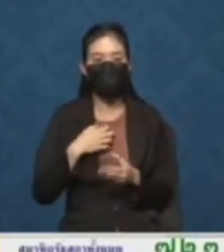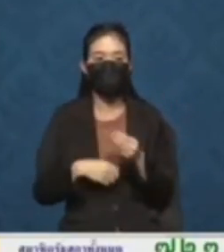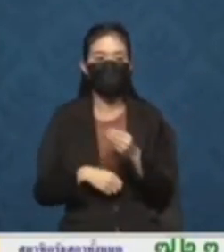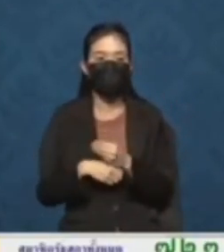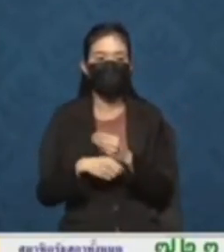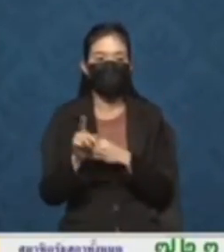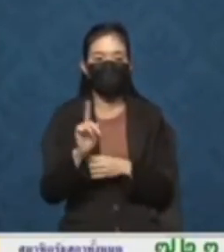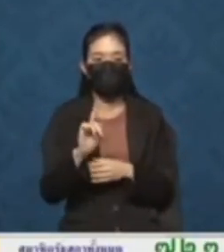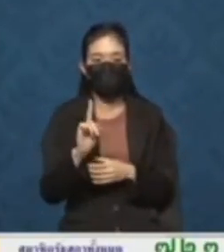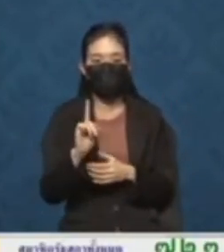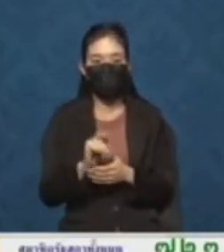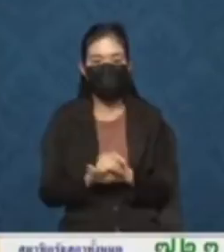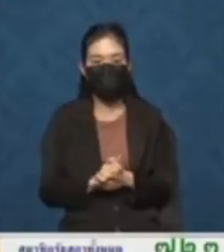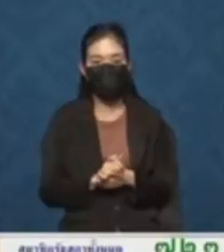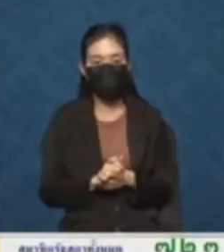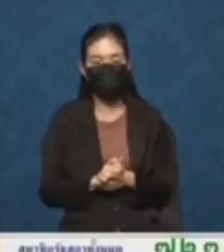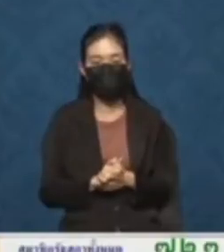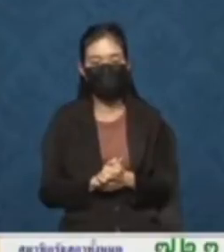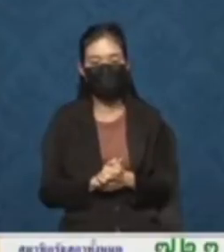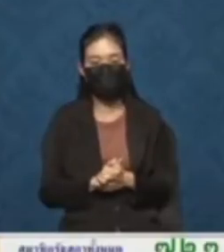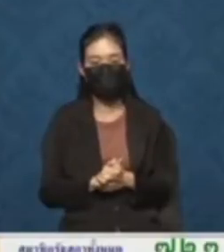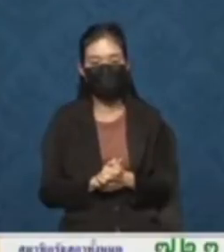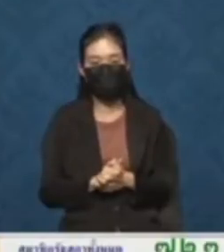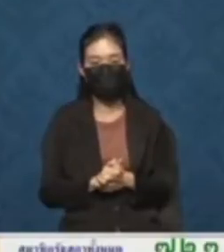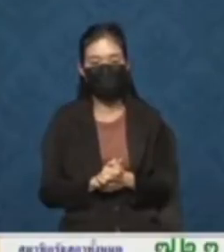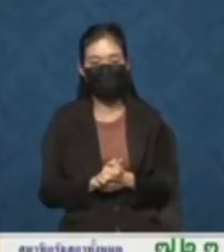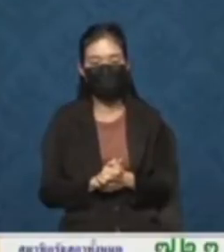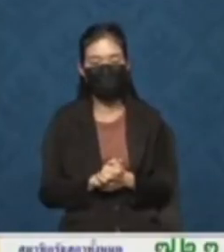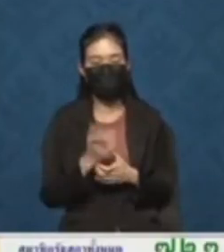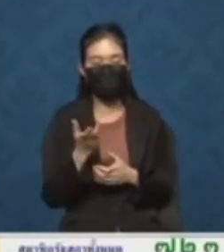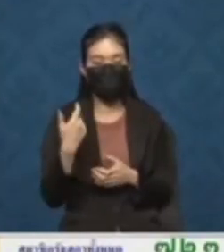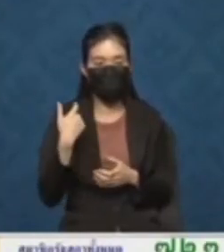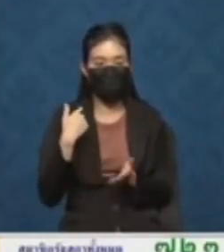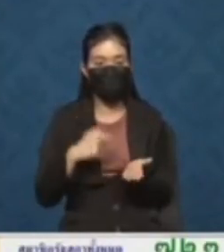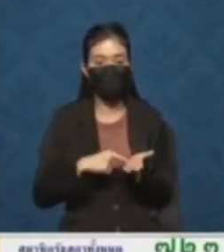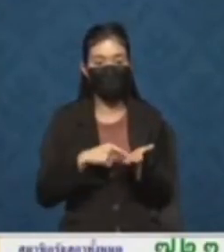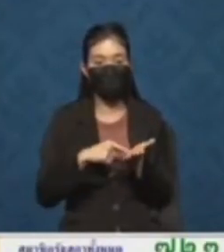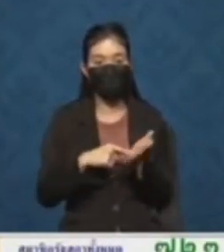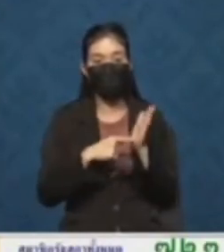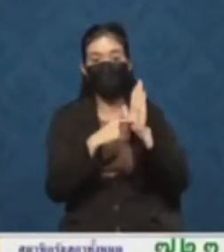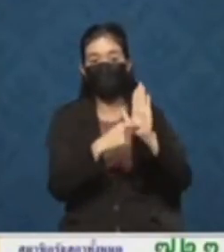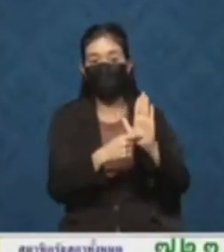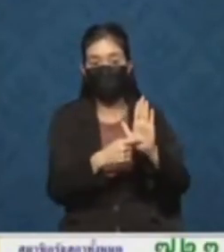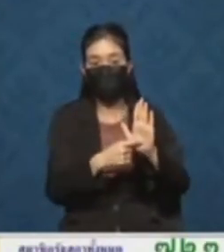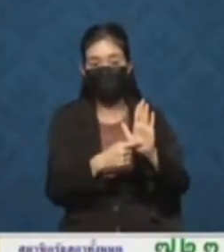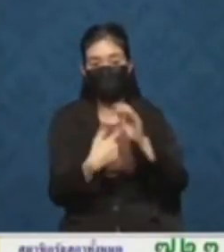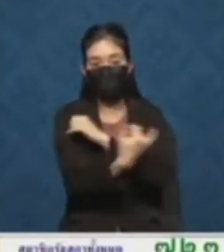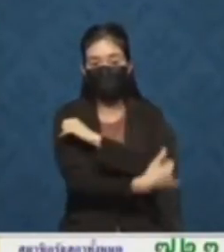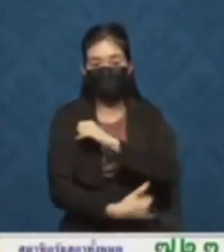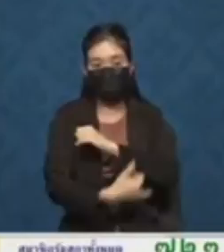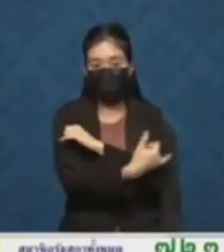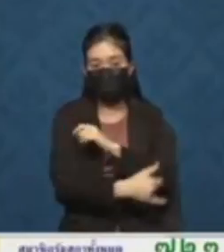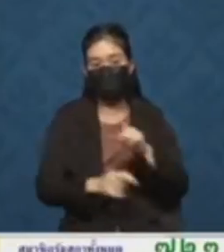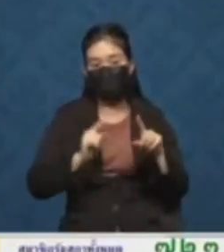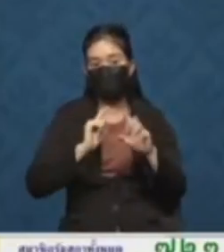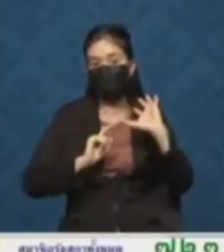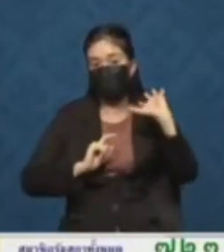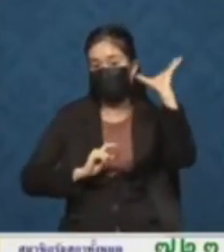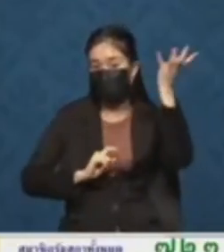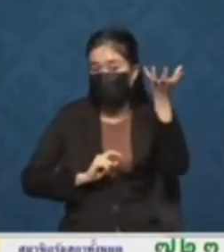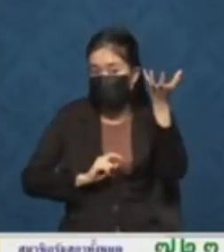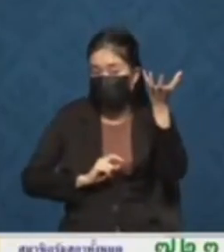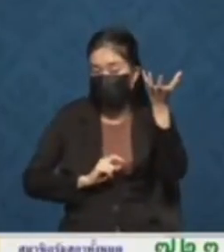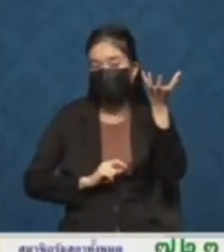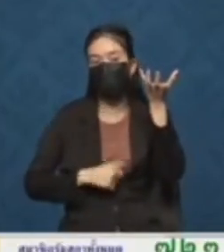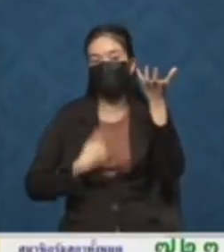ขึ้นแล้วท่านก็ได้ยกตัวอย่างหลายๆประเทศทั่วโลก